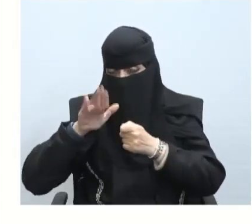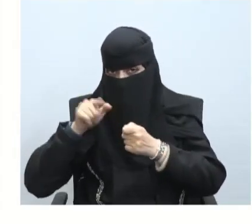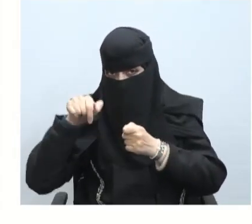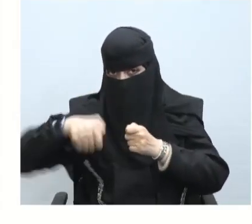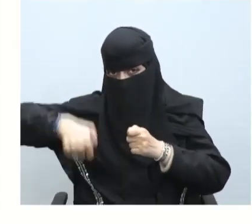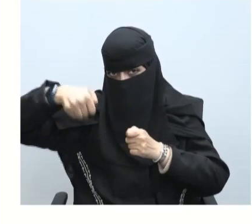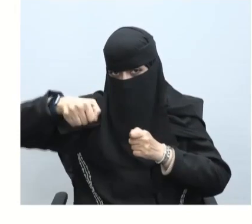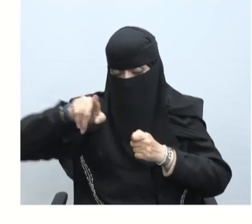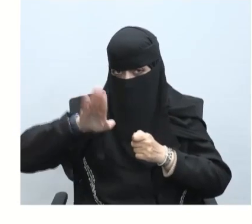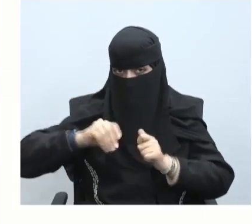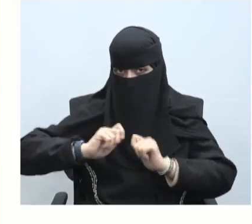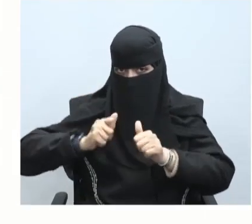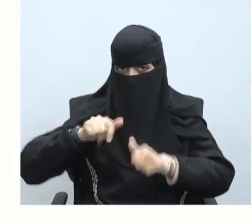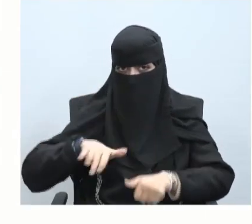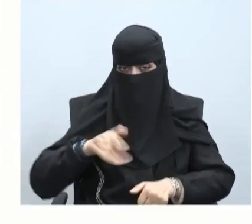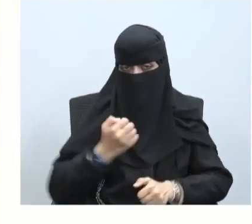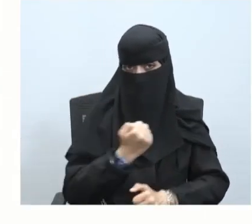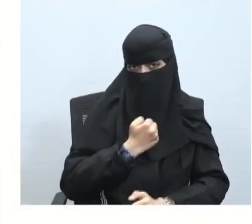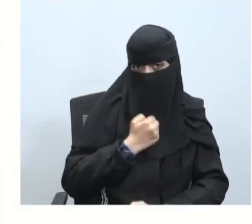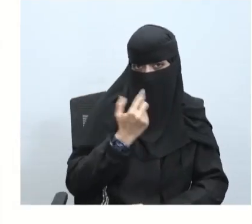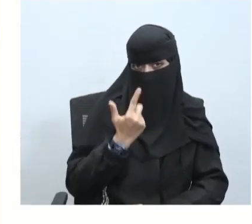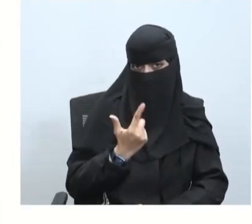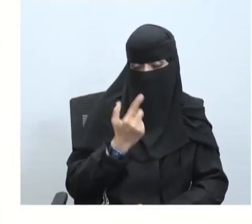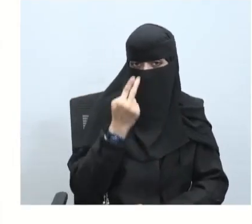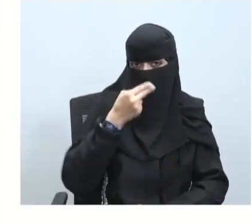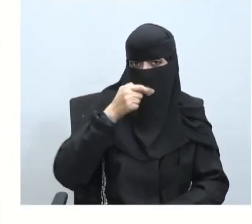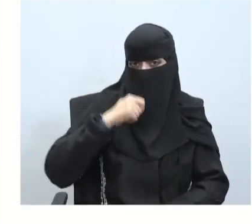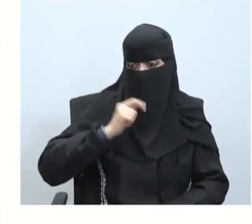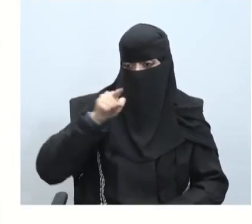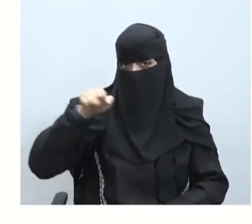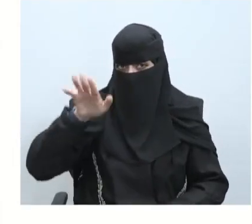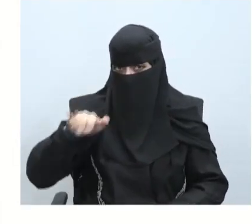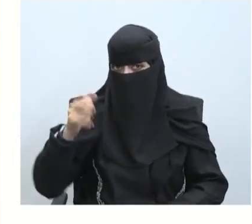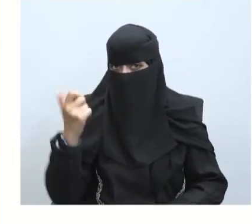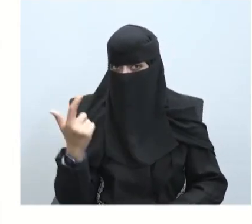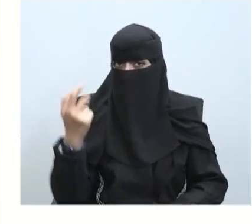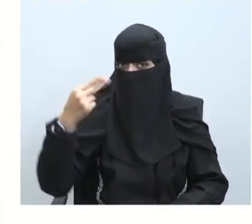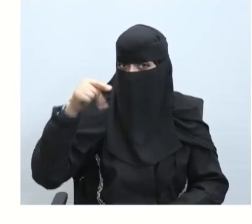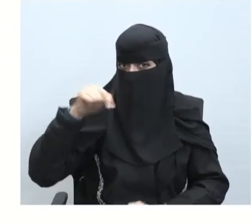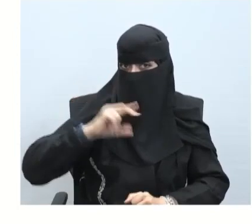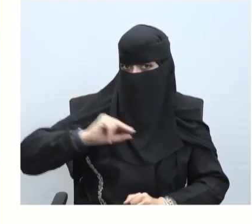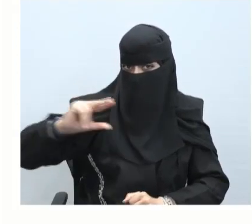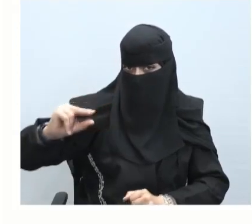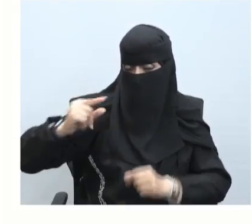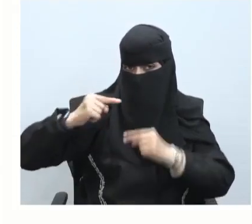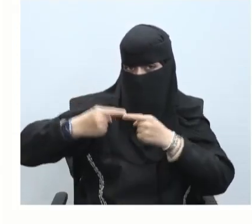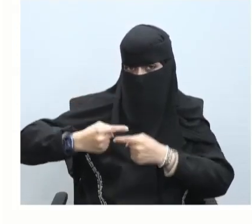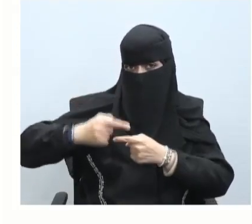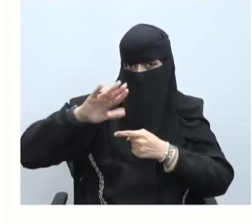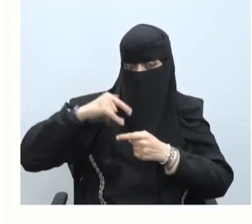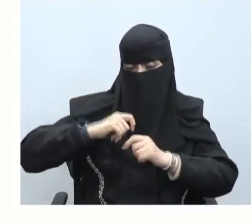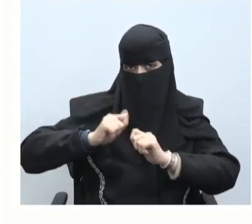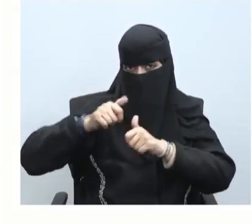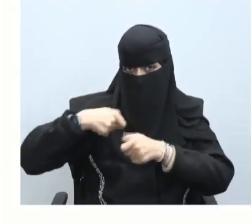27 وثمن هذه السله 27 ريالا هل تكفي هذه النقود لشراء هذه